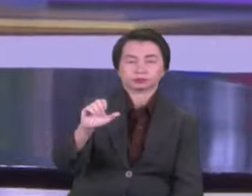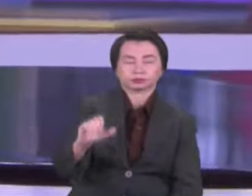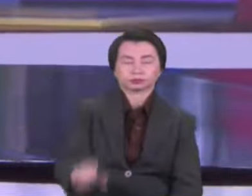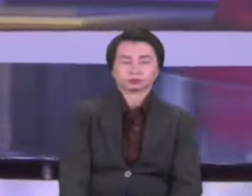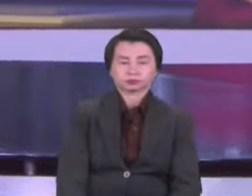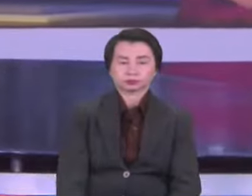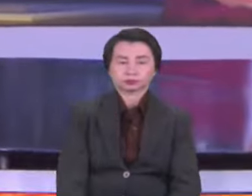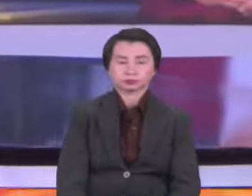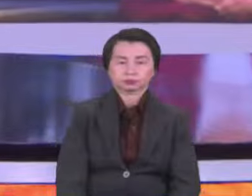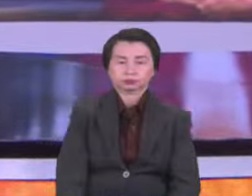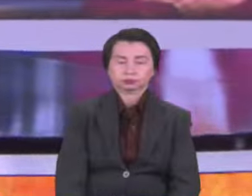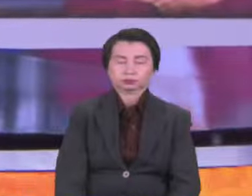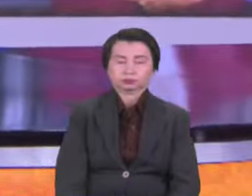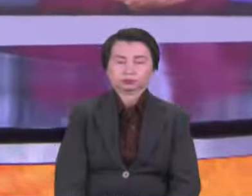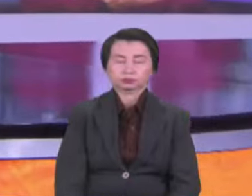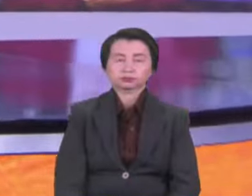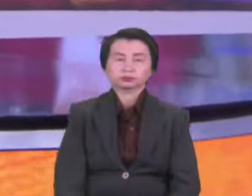Zafri.